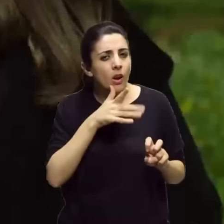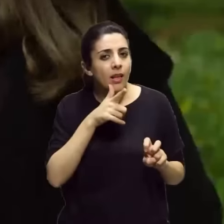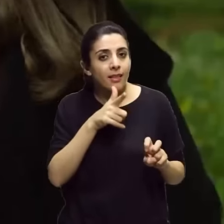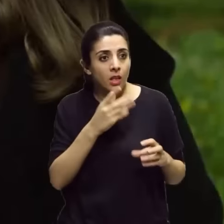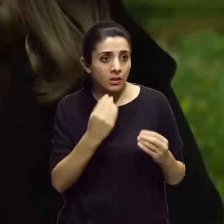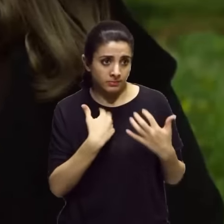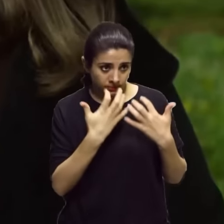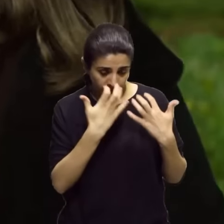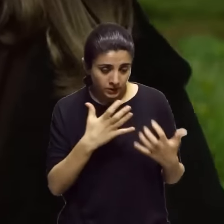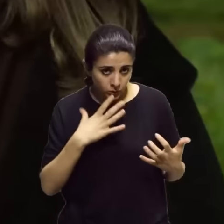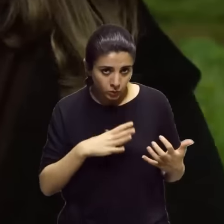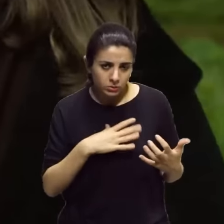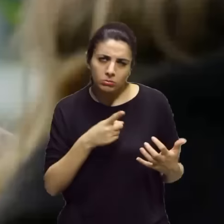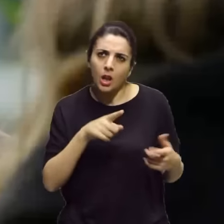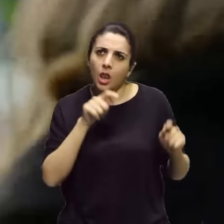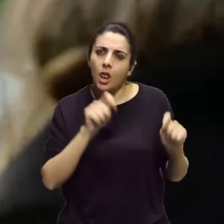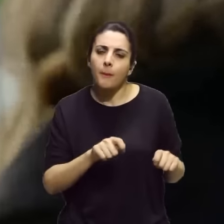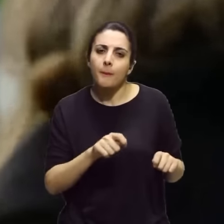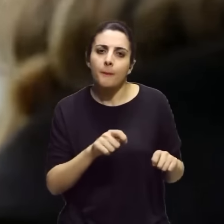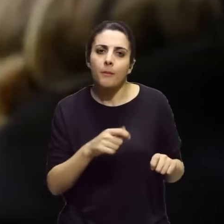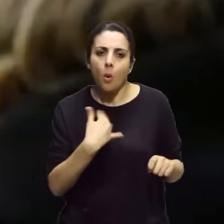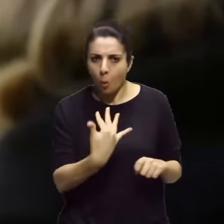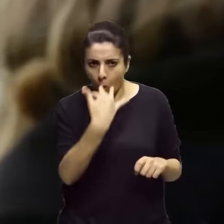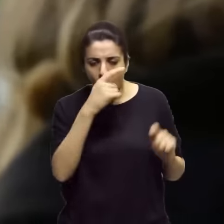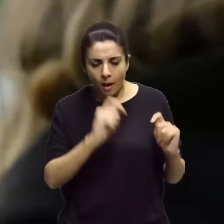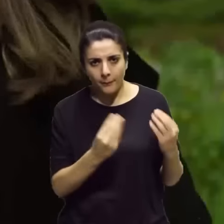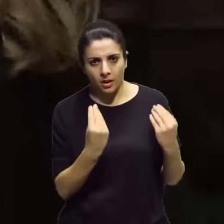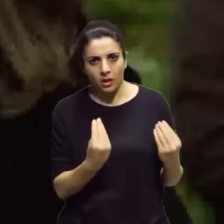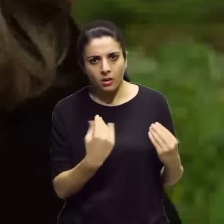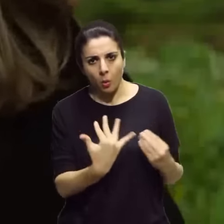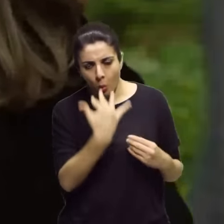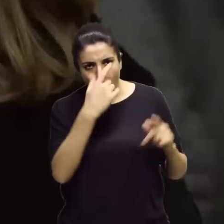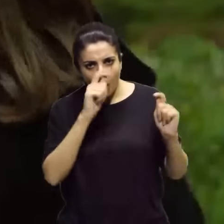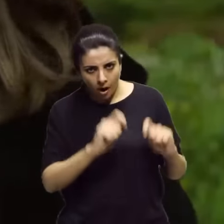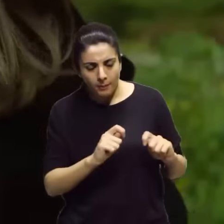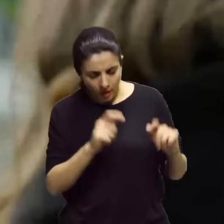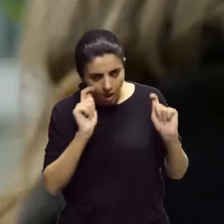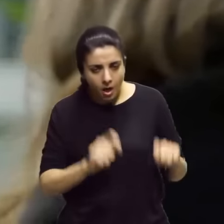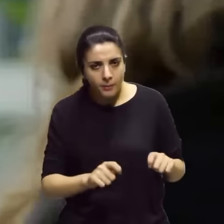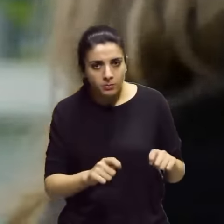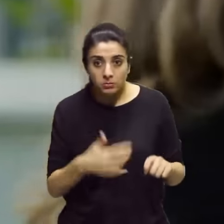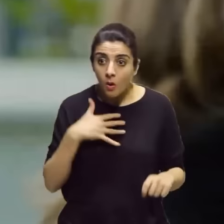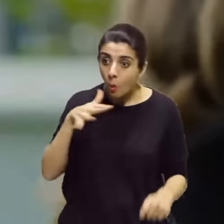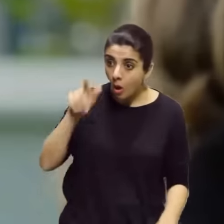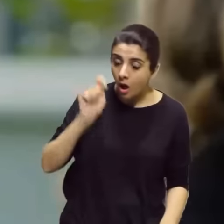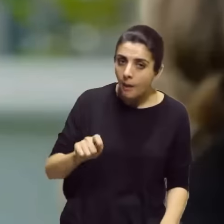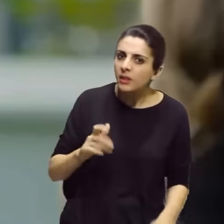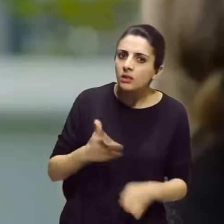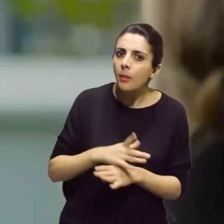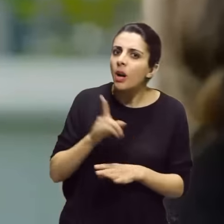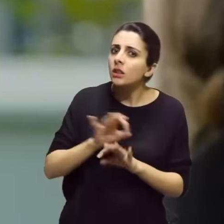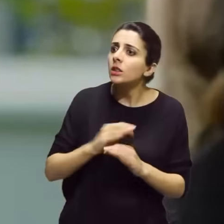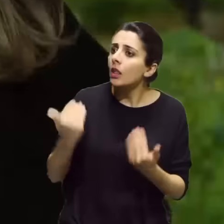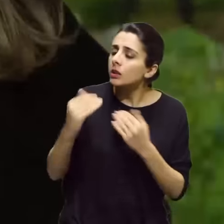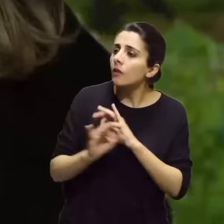iyi gelecekse eğer, sen şey yap. Saldır bana. Saldır bana kaplan. Saldırırım Fahriye. Çünkü sen hiçbir